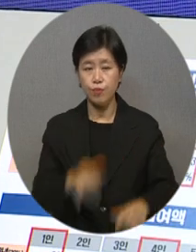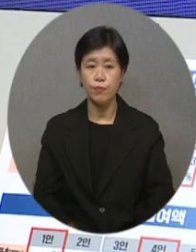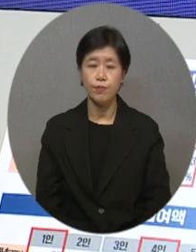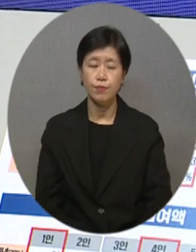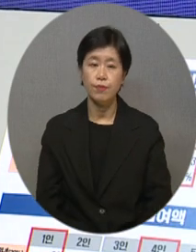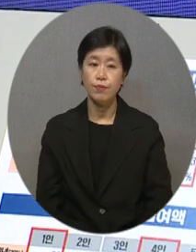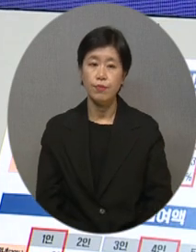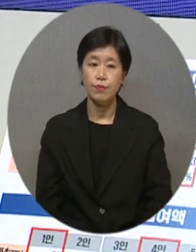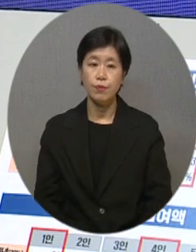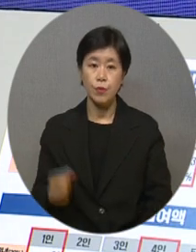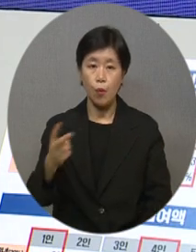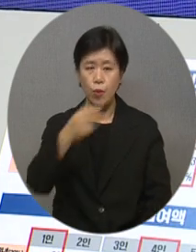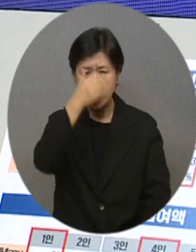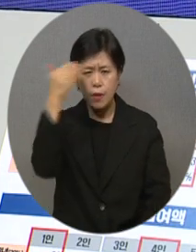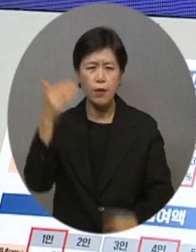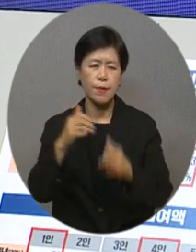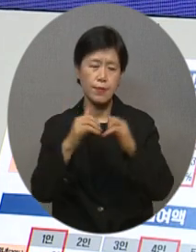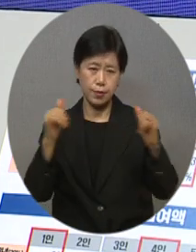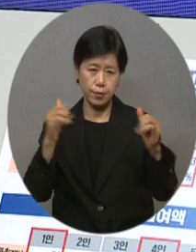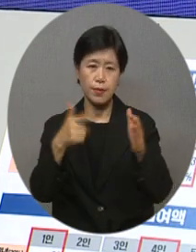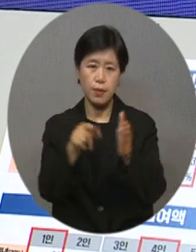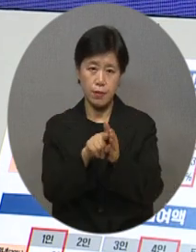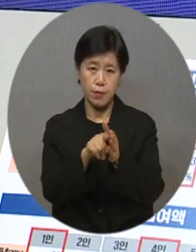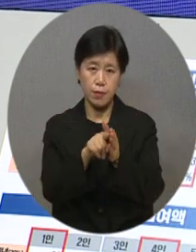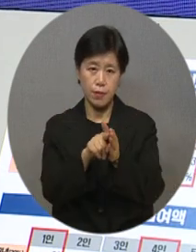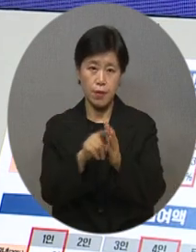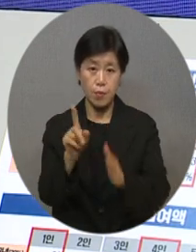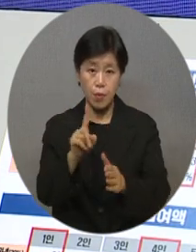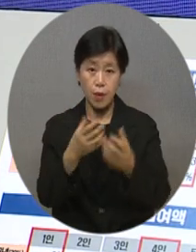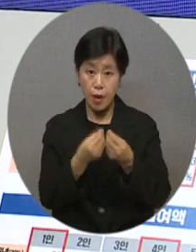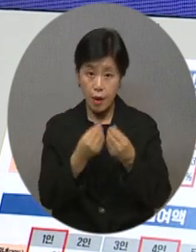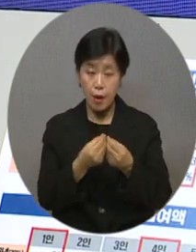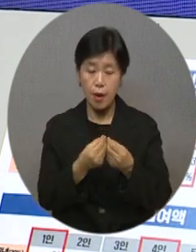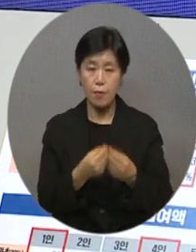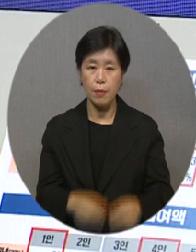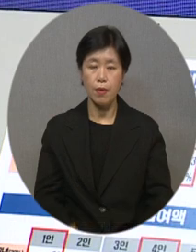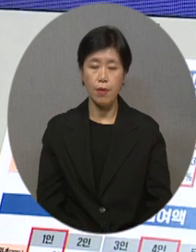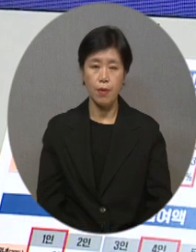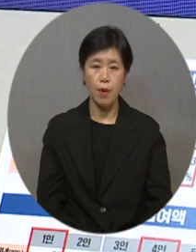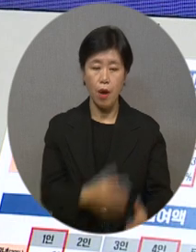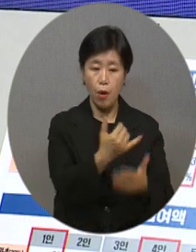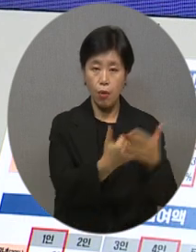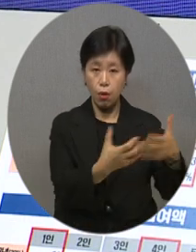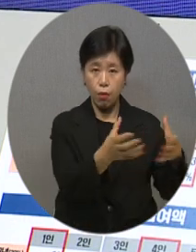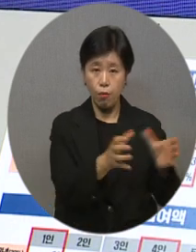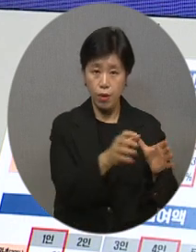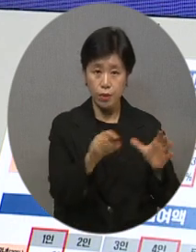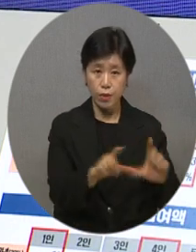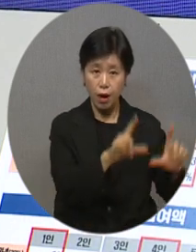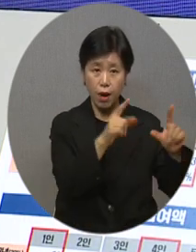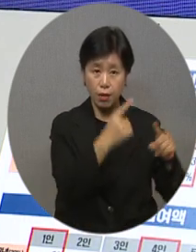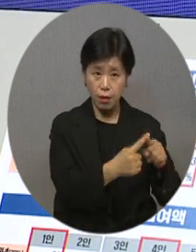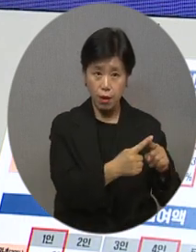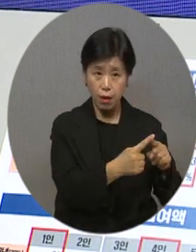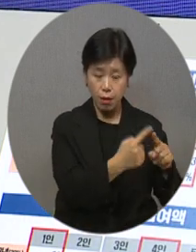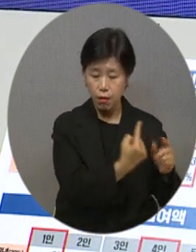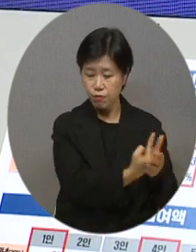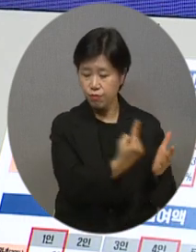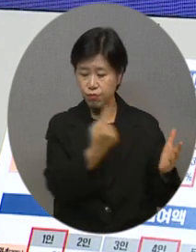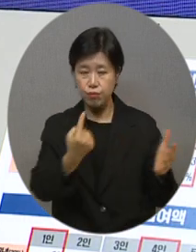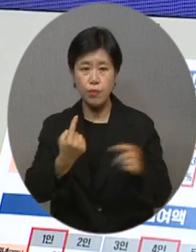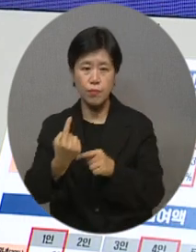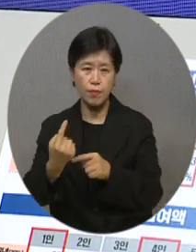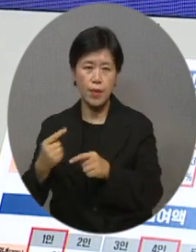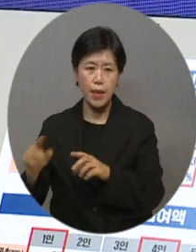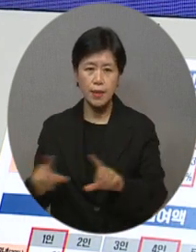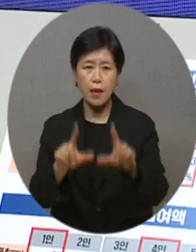하나는 청년들이 많이 있습니다. 예를 들면 우리 보육원에다 나오시는 분들 그 자립준비 청년이라 하거든요. 이분들에